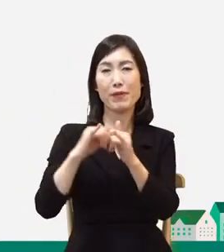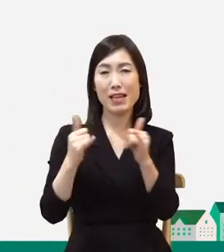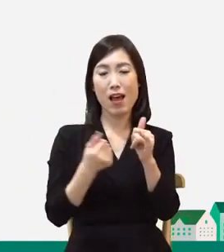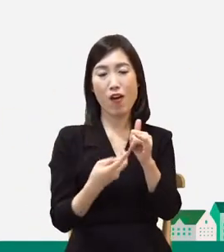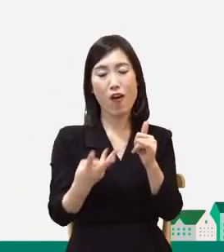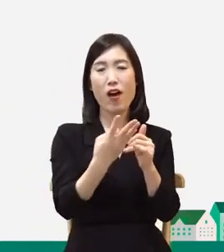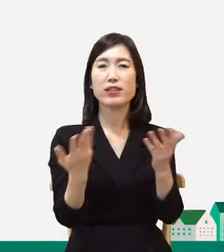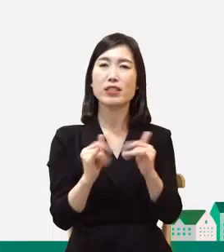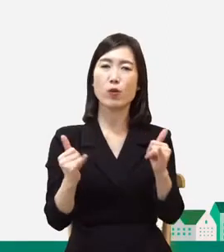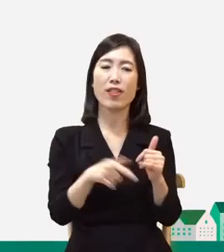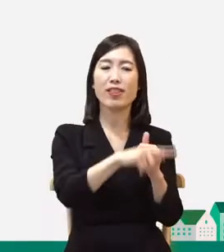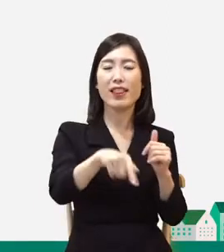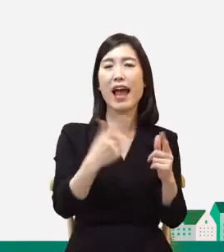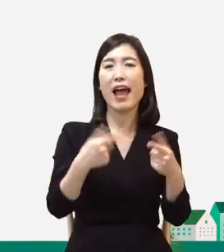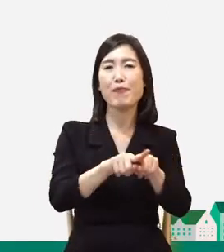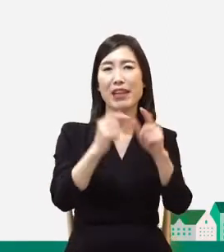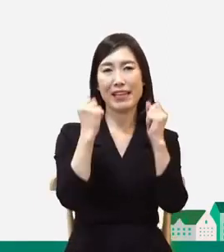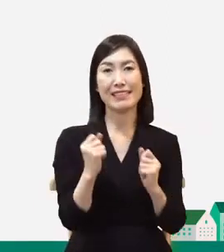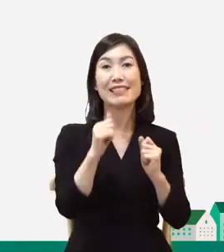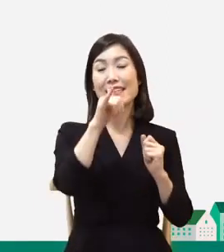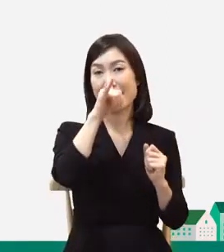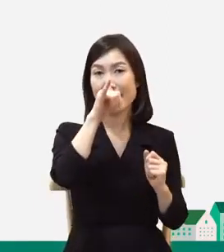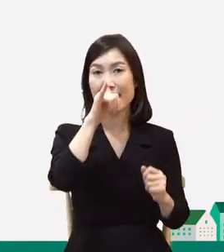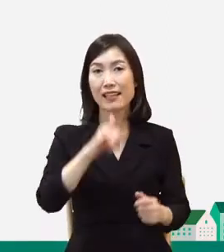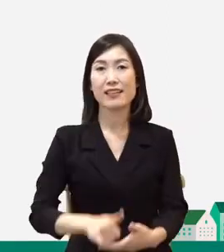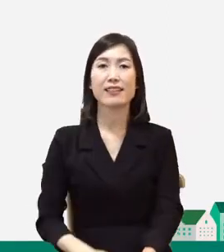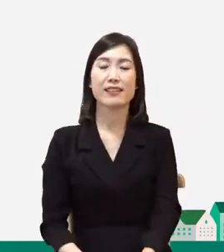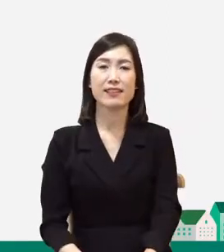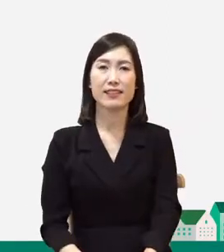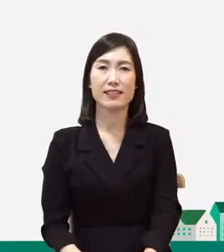소속된 인력들이 배치되어 있습니다.